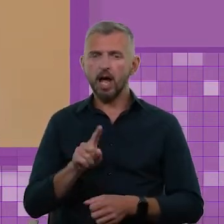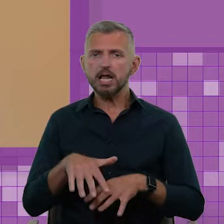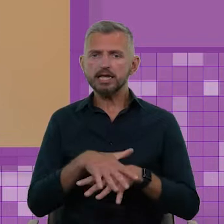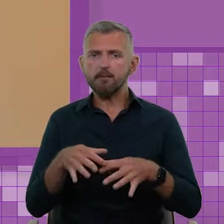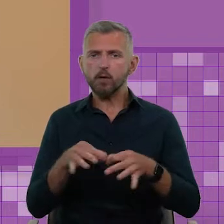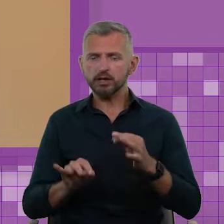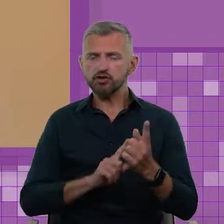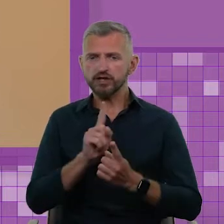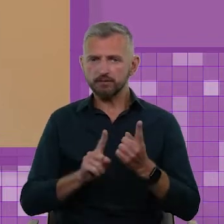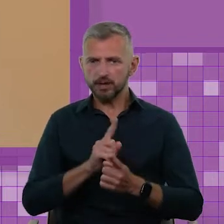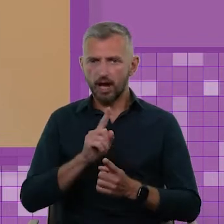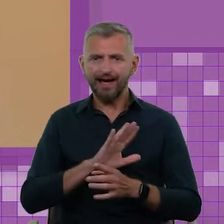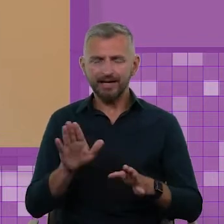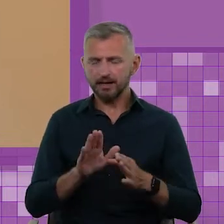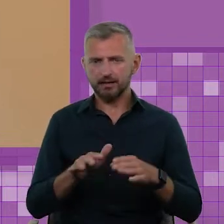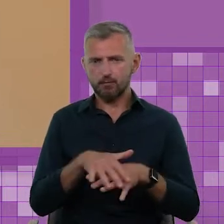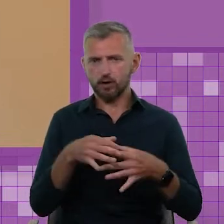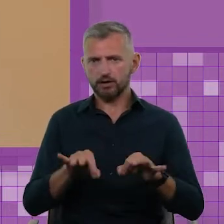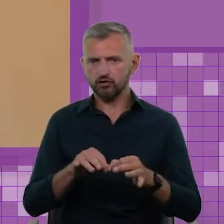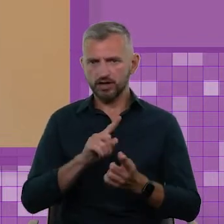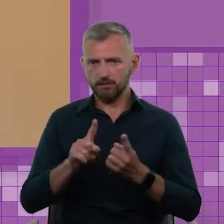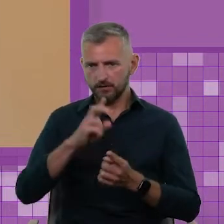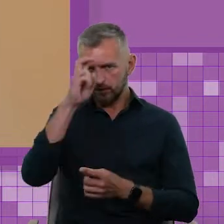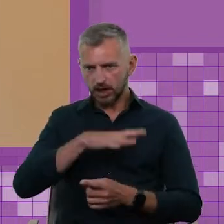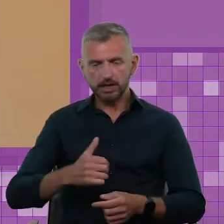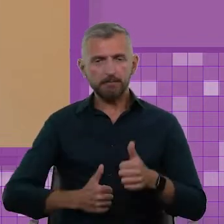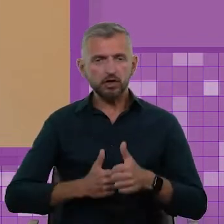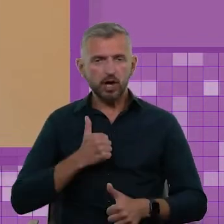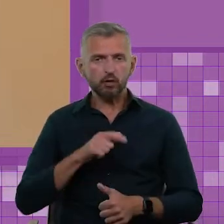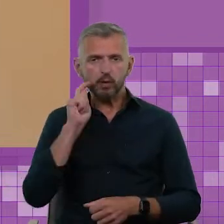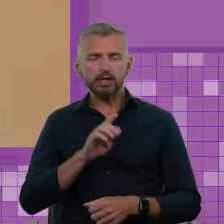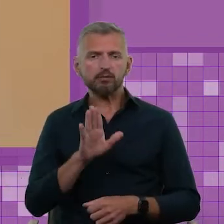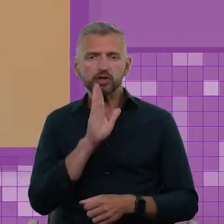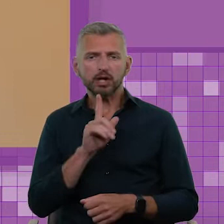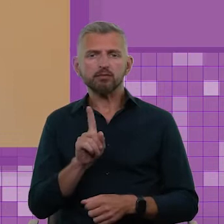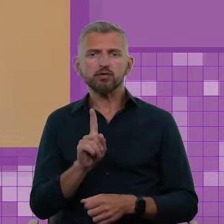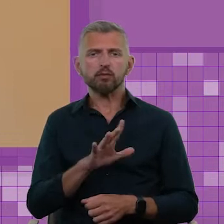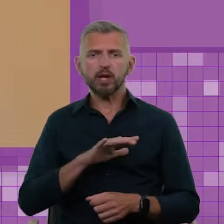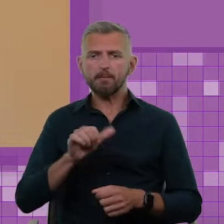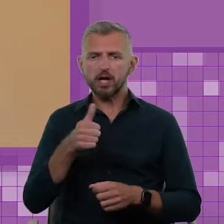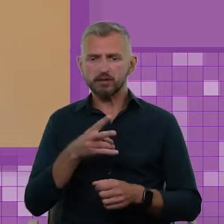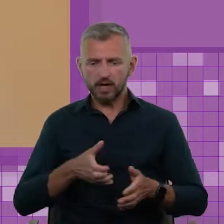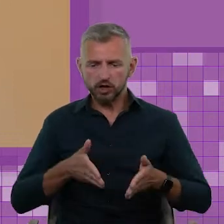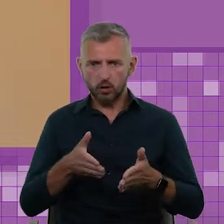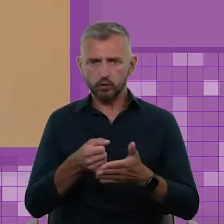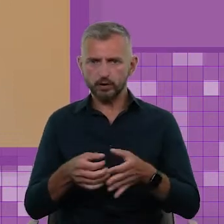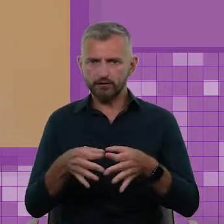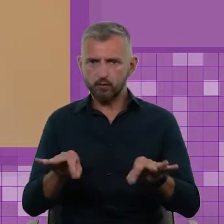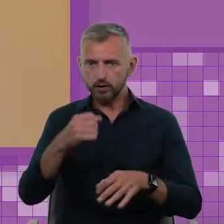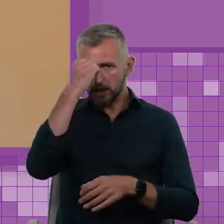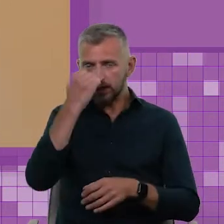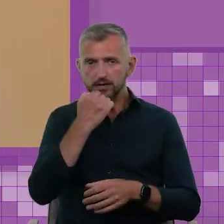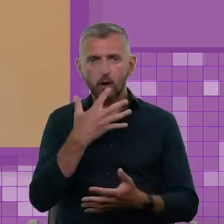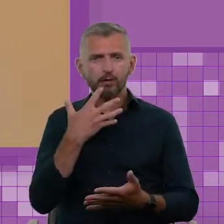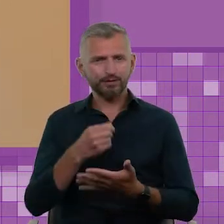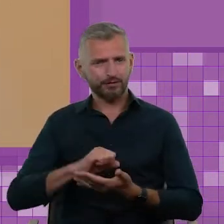зміни в країні. Пишаюсь українськими жінками, які були першими на шляху до свободи. Дякую своїм